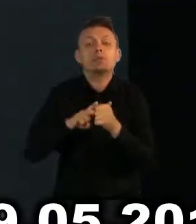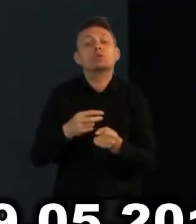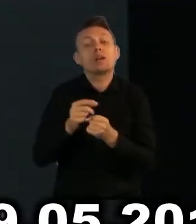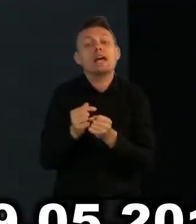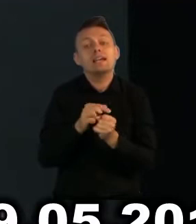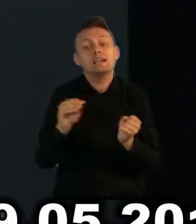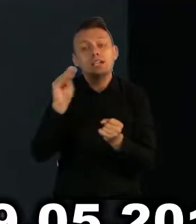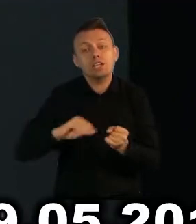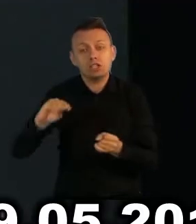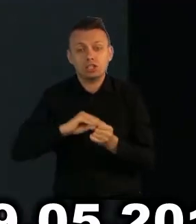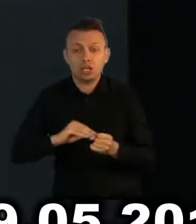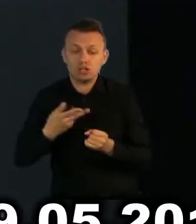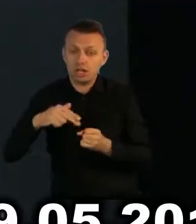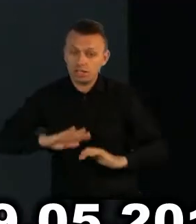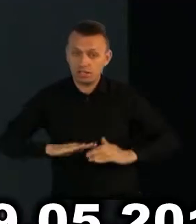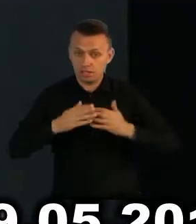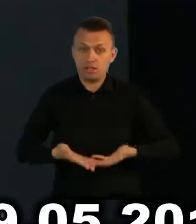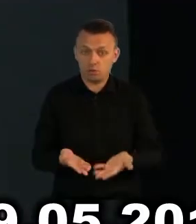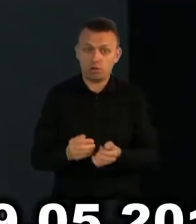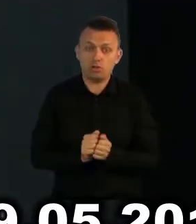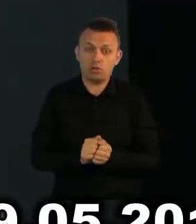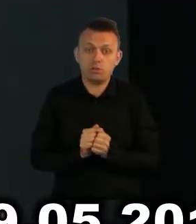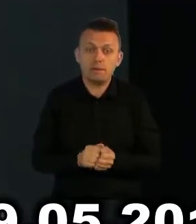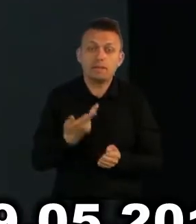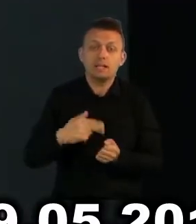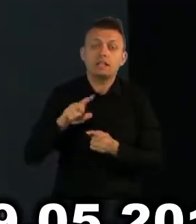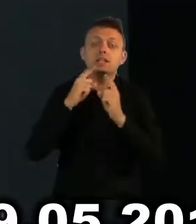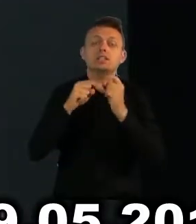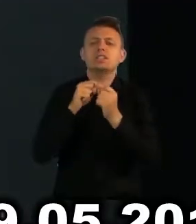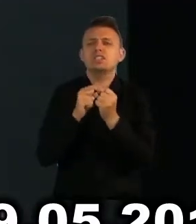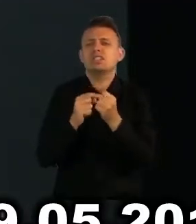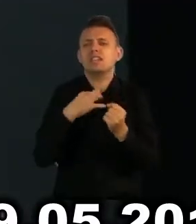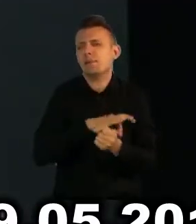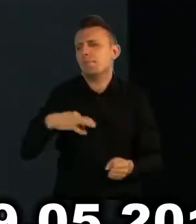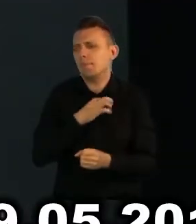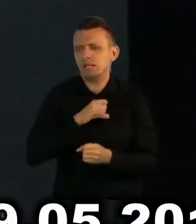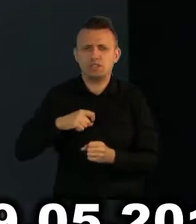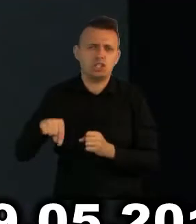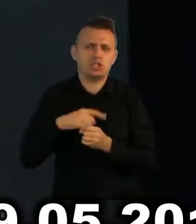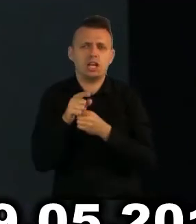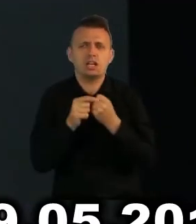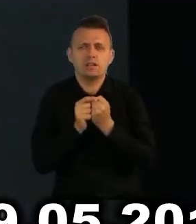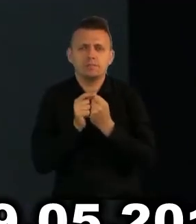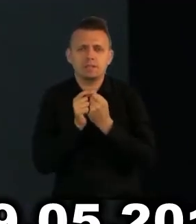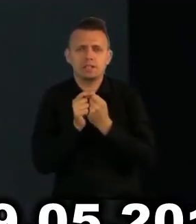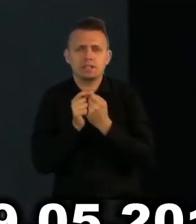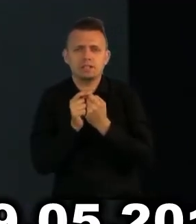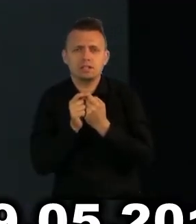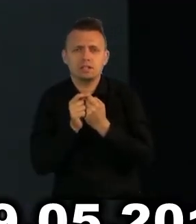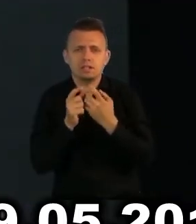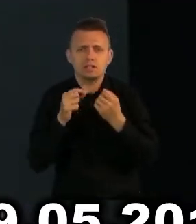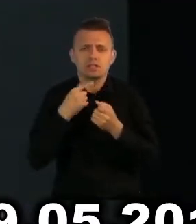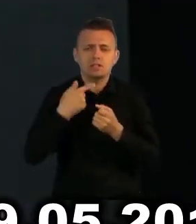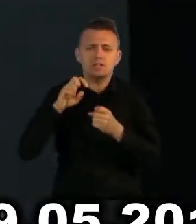przejmować, że młodzież gada. My gadamy, to i młodzież gada. Także w ogóle się tym nie przejmujcie. Miłej zabawy i mam nadzieję, że się spotkamy tu